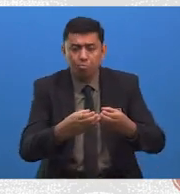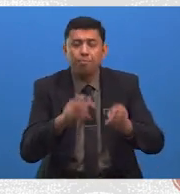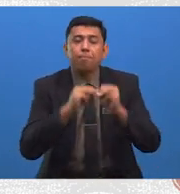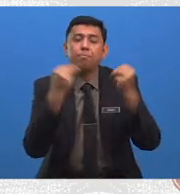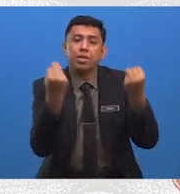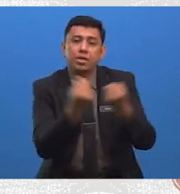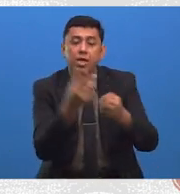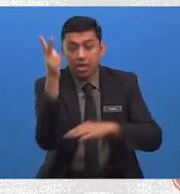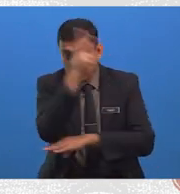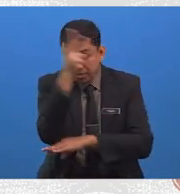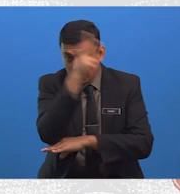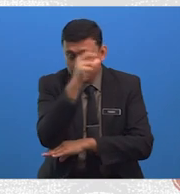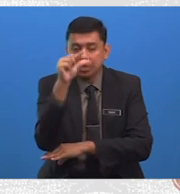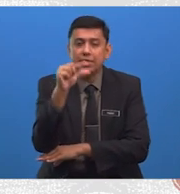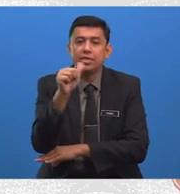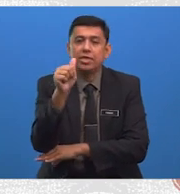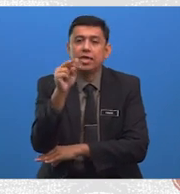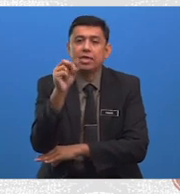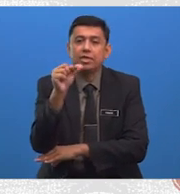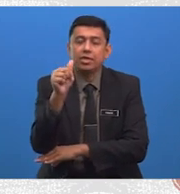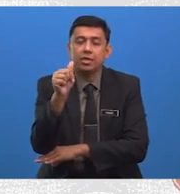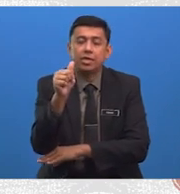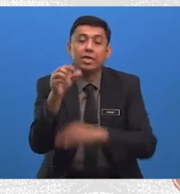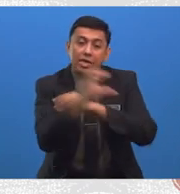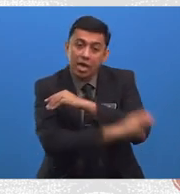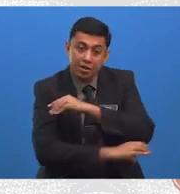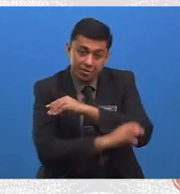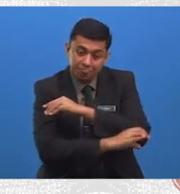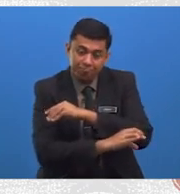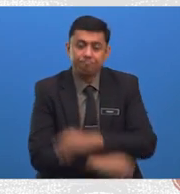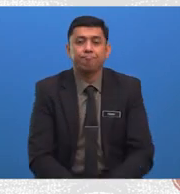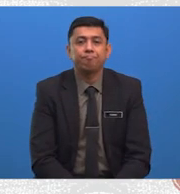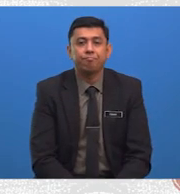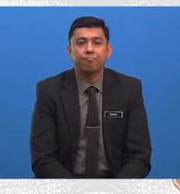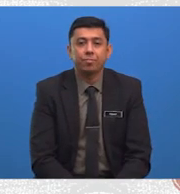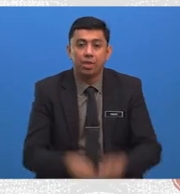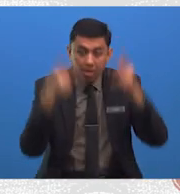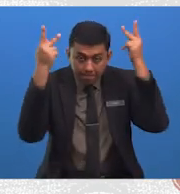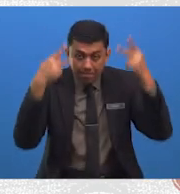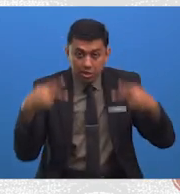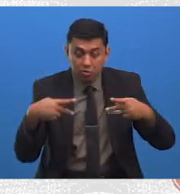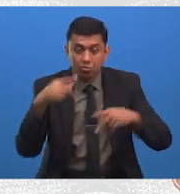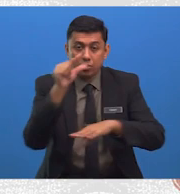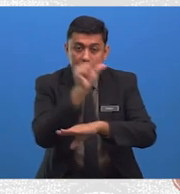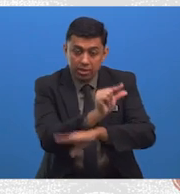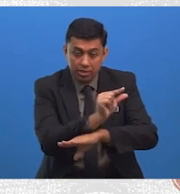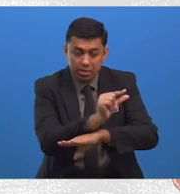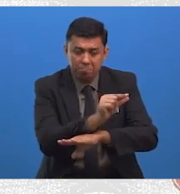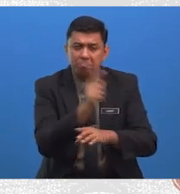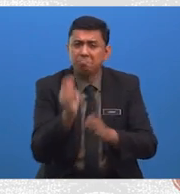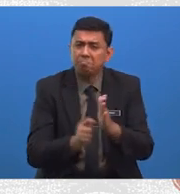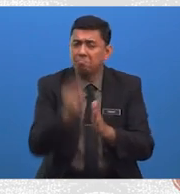masyarakat Kerajaan Gangga Negara, iaitu patung gangsa